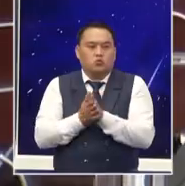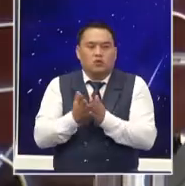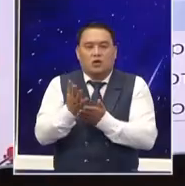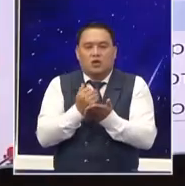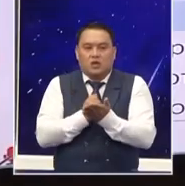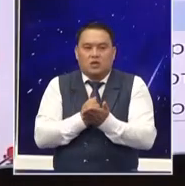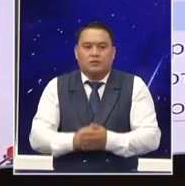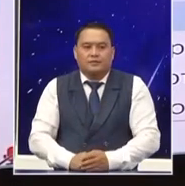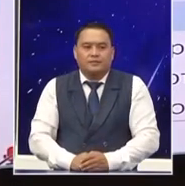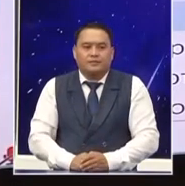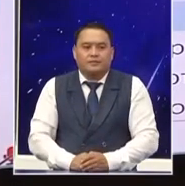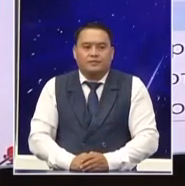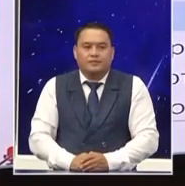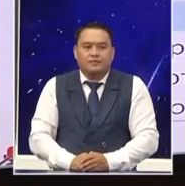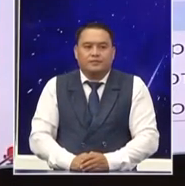хранения.